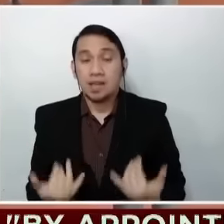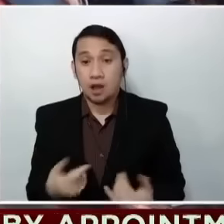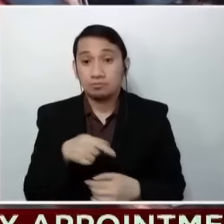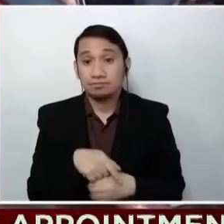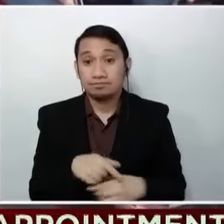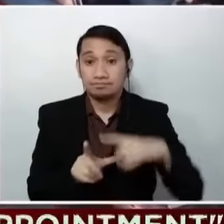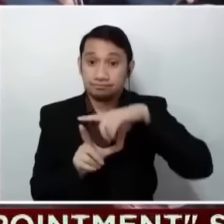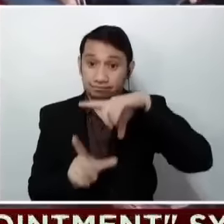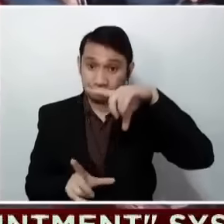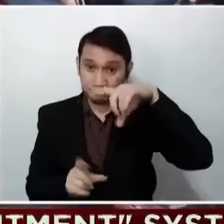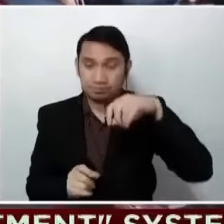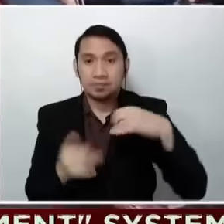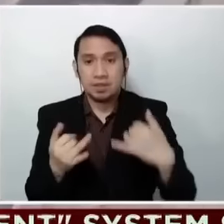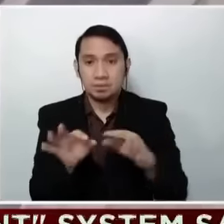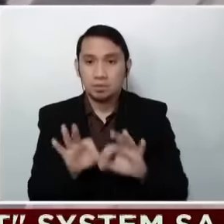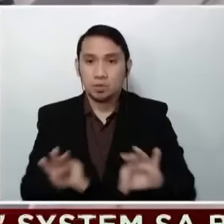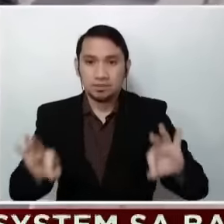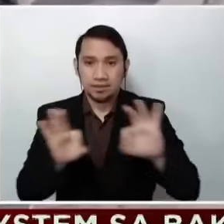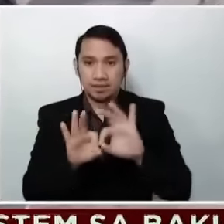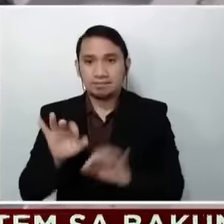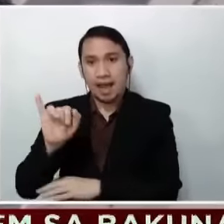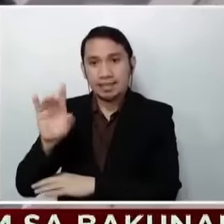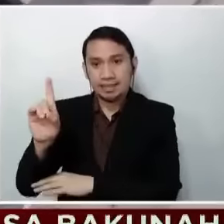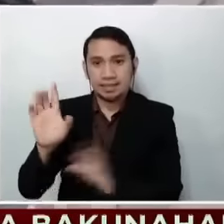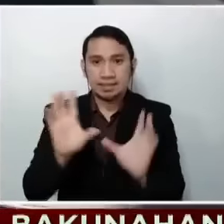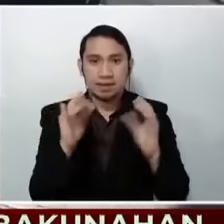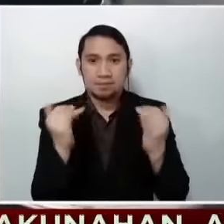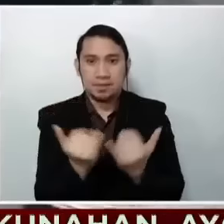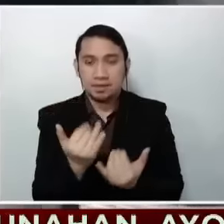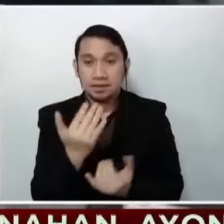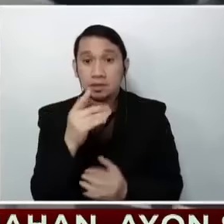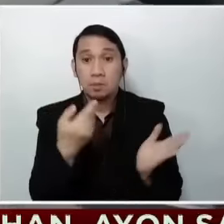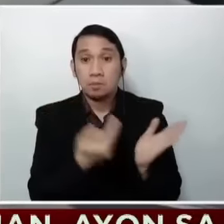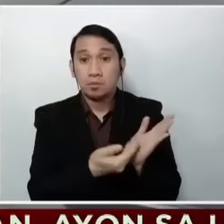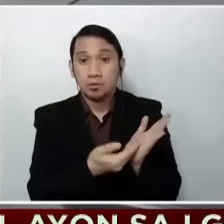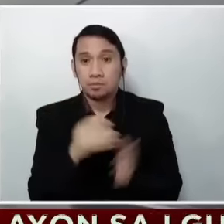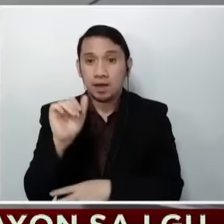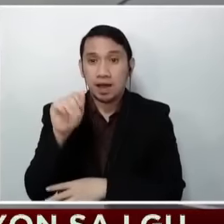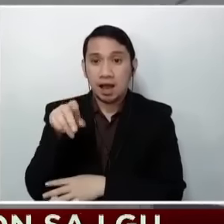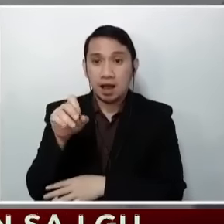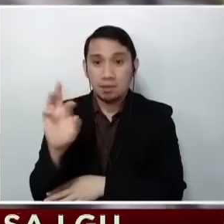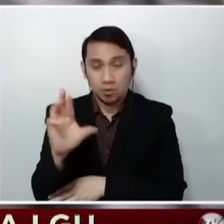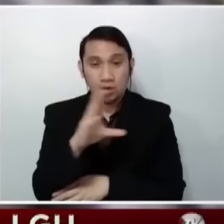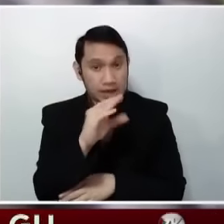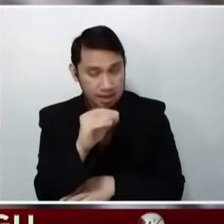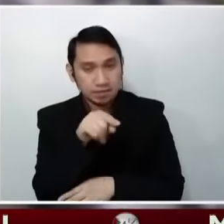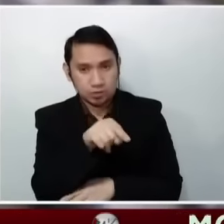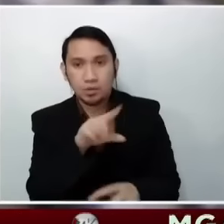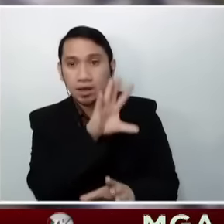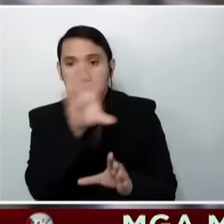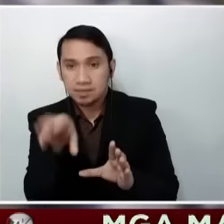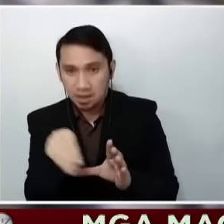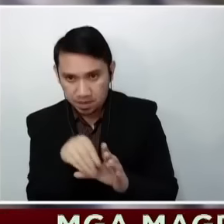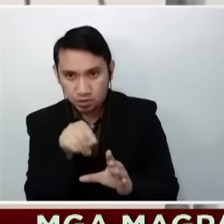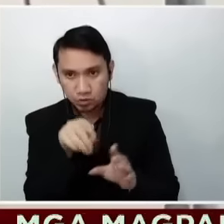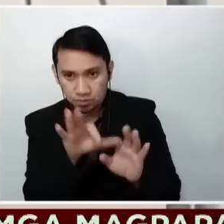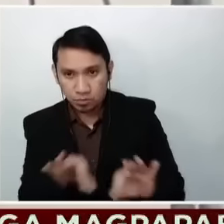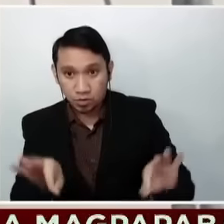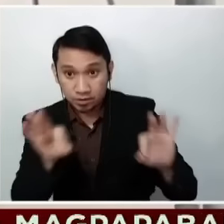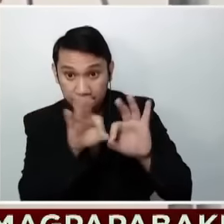essential din ang company ID bilang patunay na apor ka at pasok sa pinayagang essential ang business